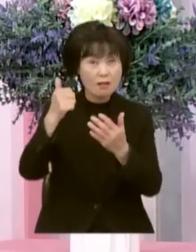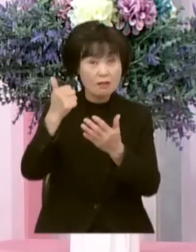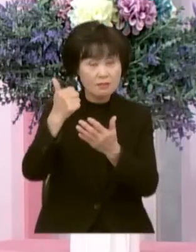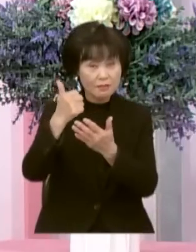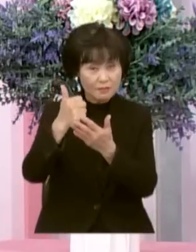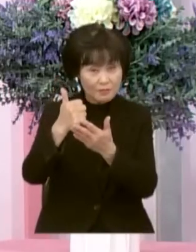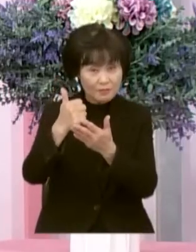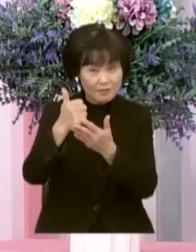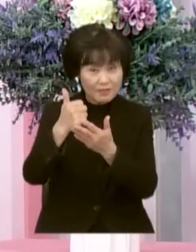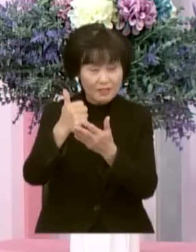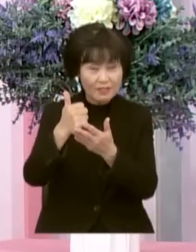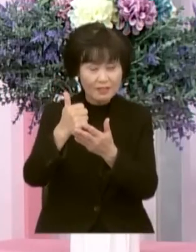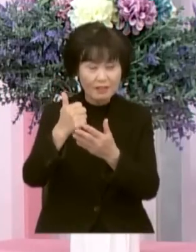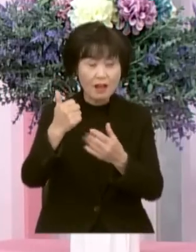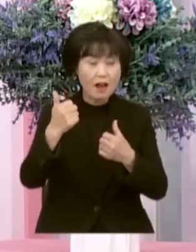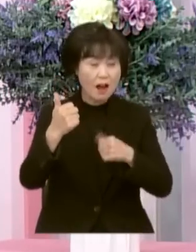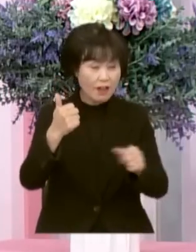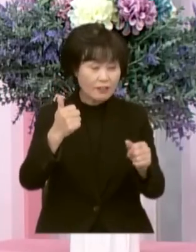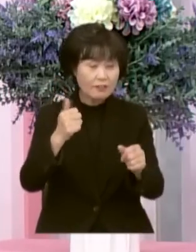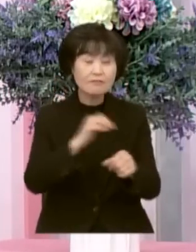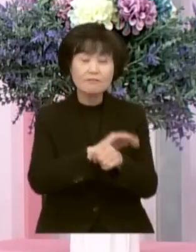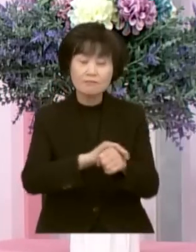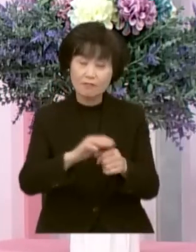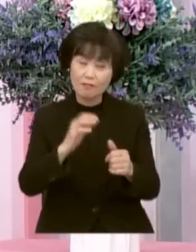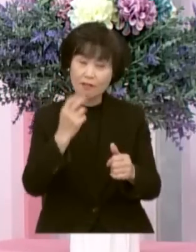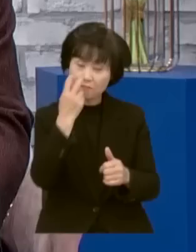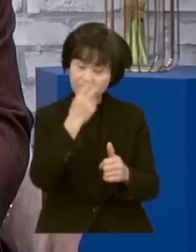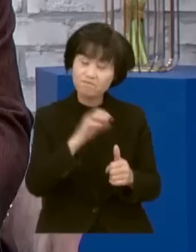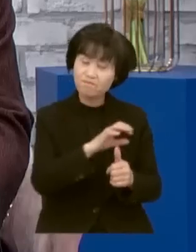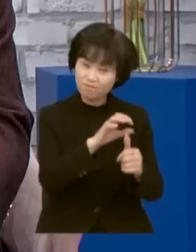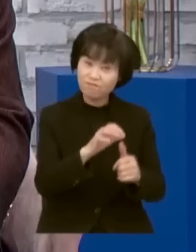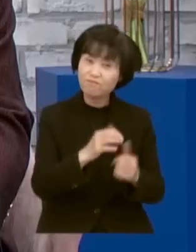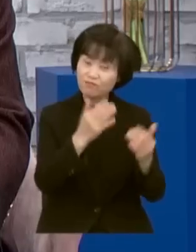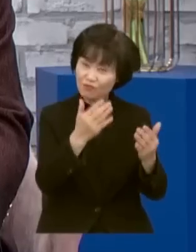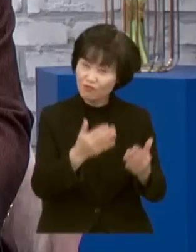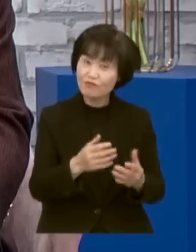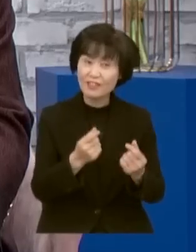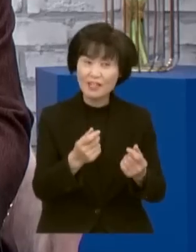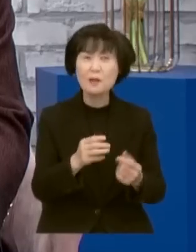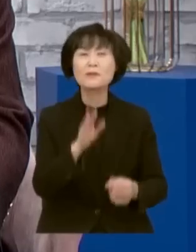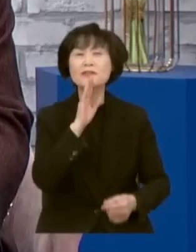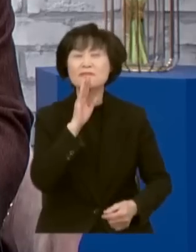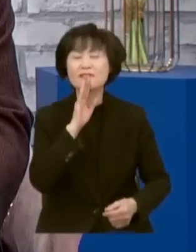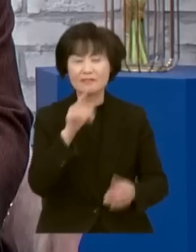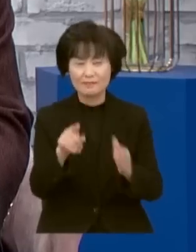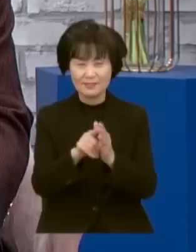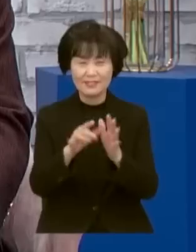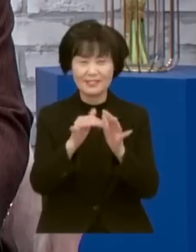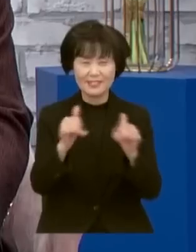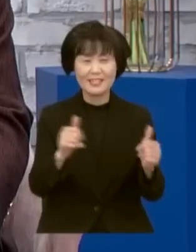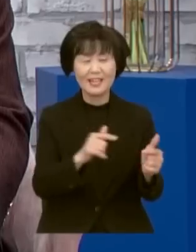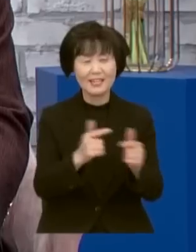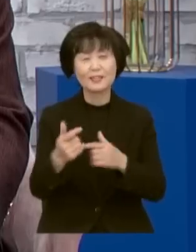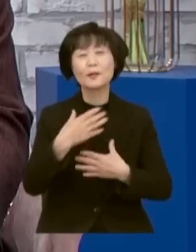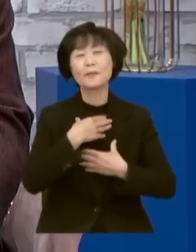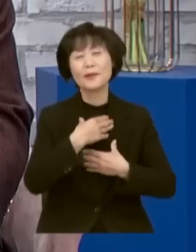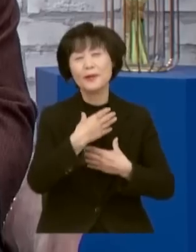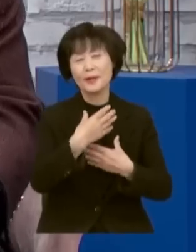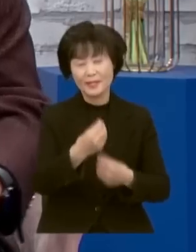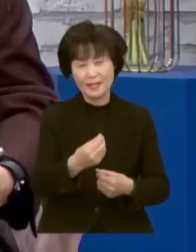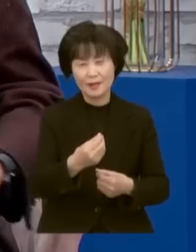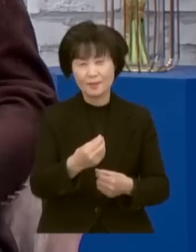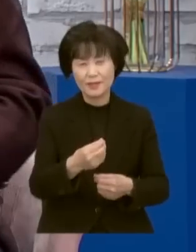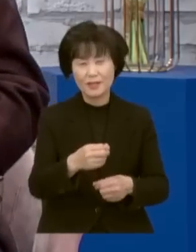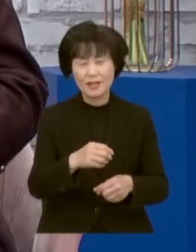하나님께서 너무 잘 지켜주실 것 같고 네. 아유 그러니까 그게 믿는 자들의 그 편안함 네. 네, 평안 아니겠어요?